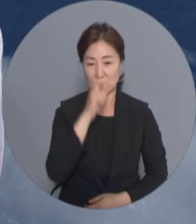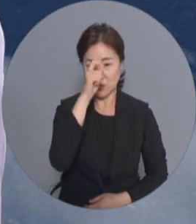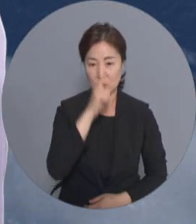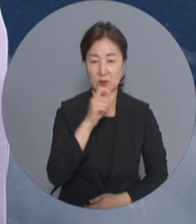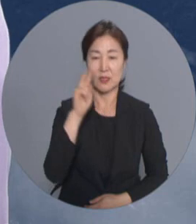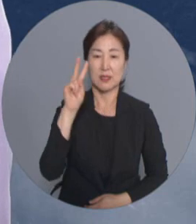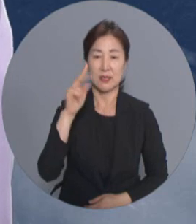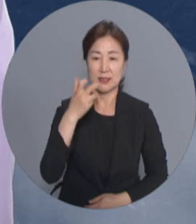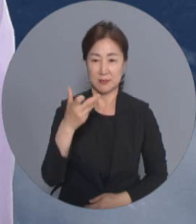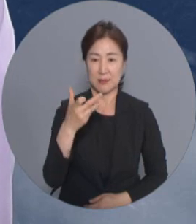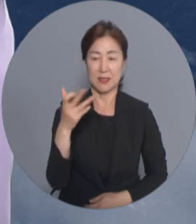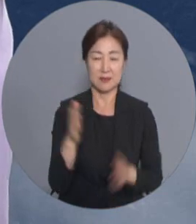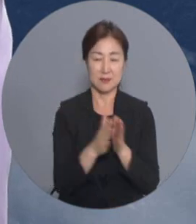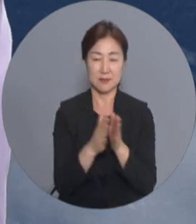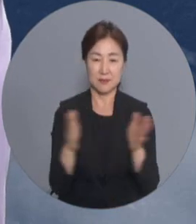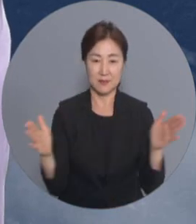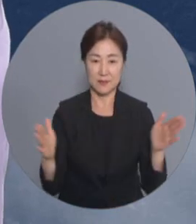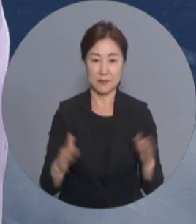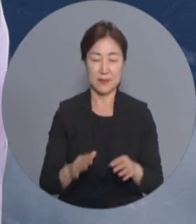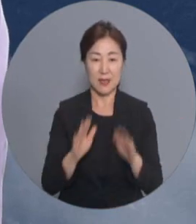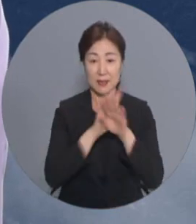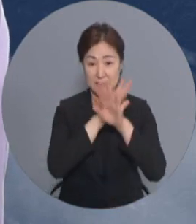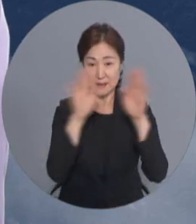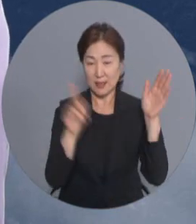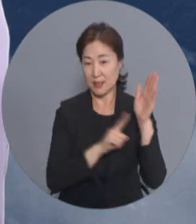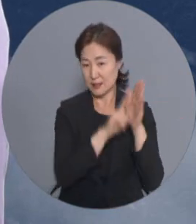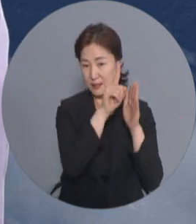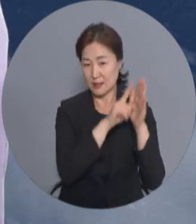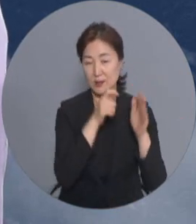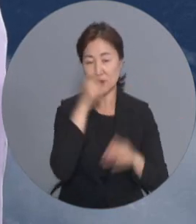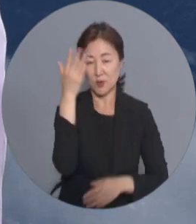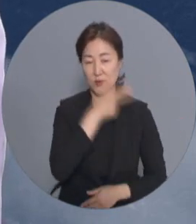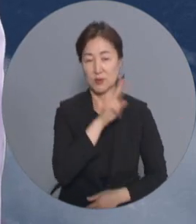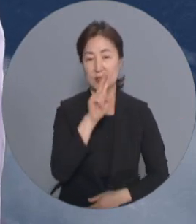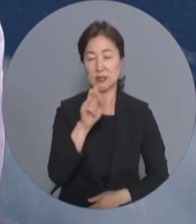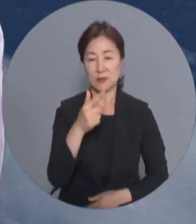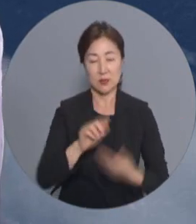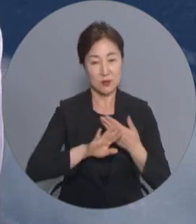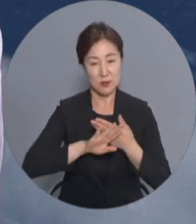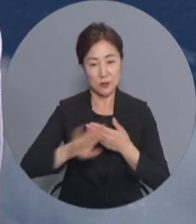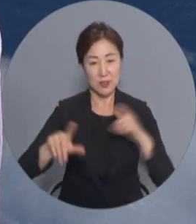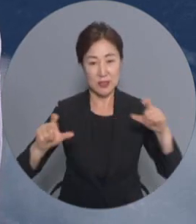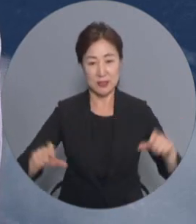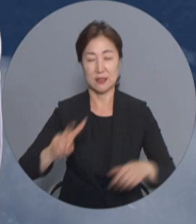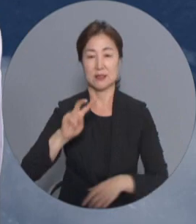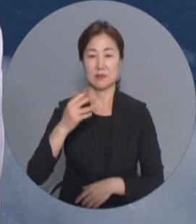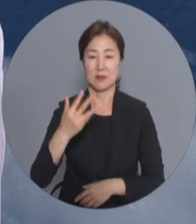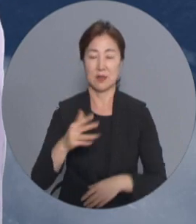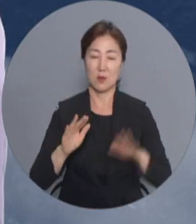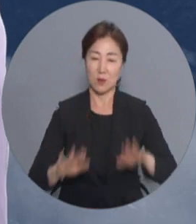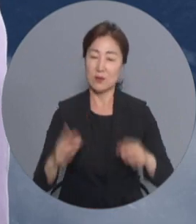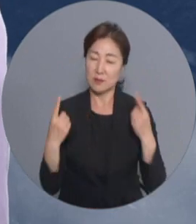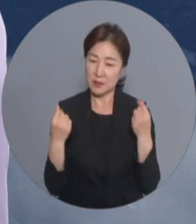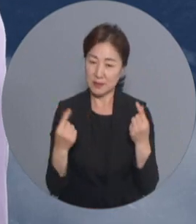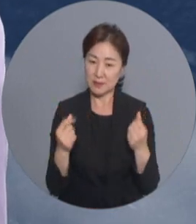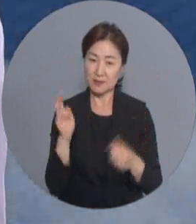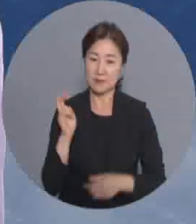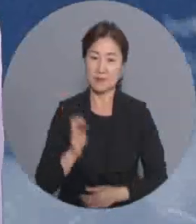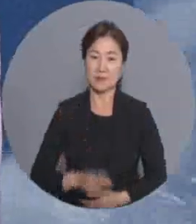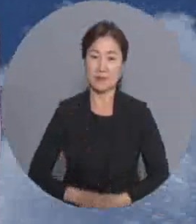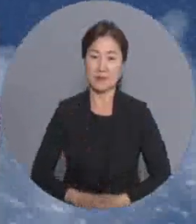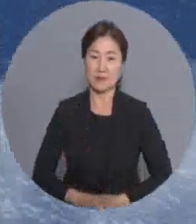18도로 출발합니다 한낮기온은 여수 26도 그밖의 지역은 28도로 오늘과 비슷한 기온